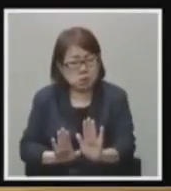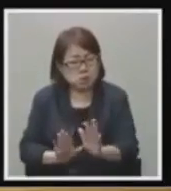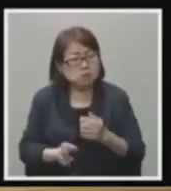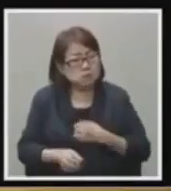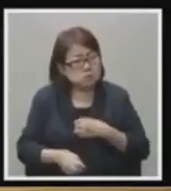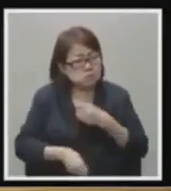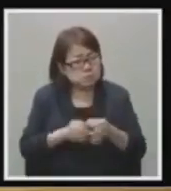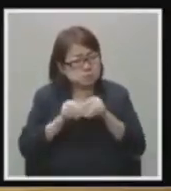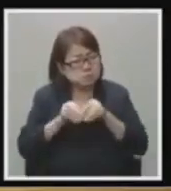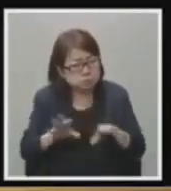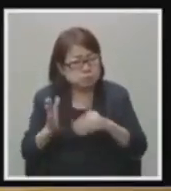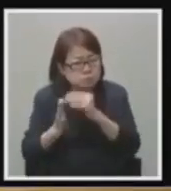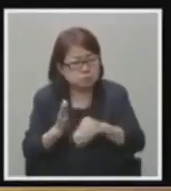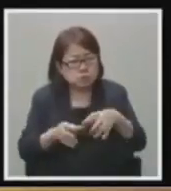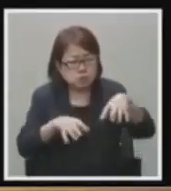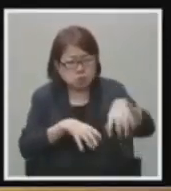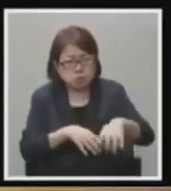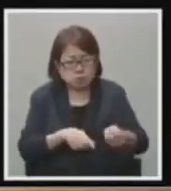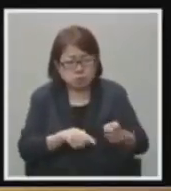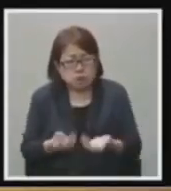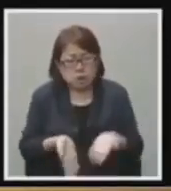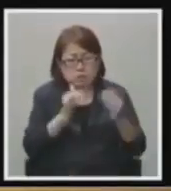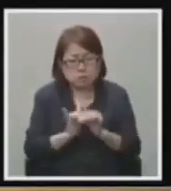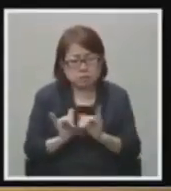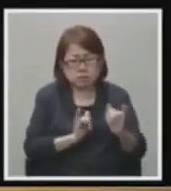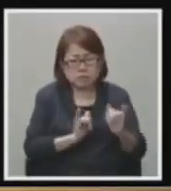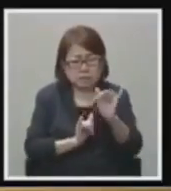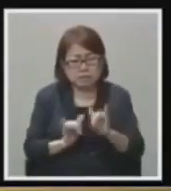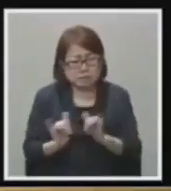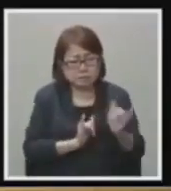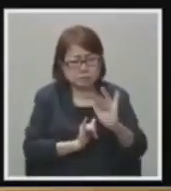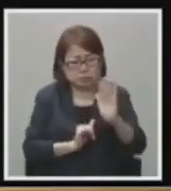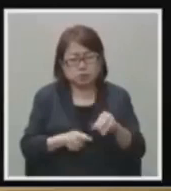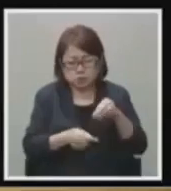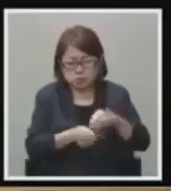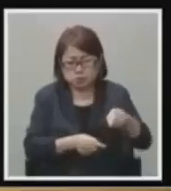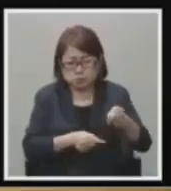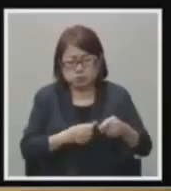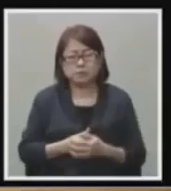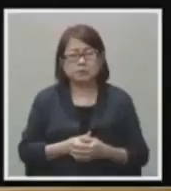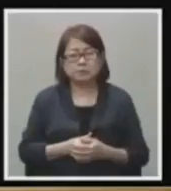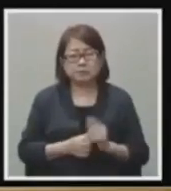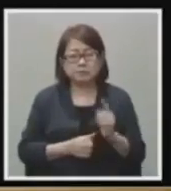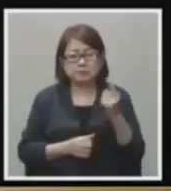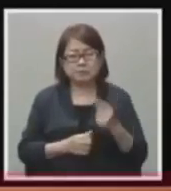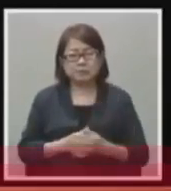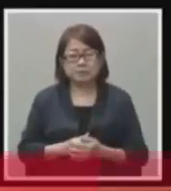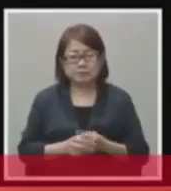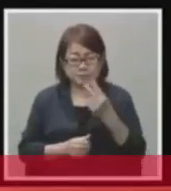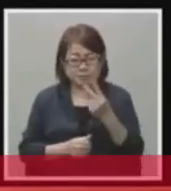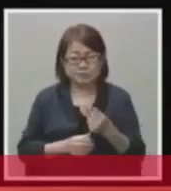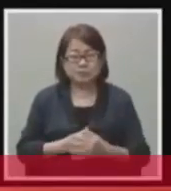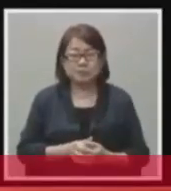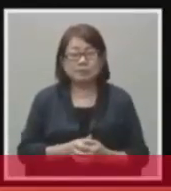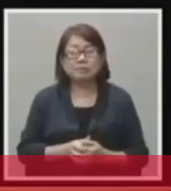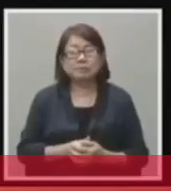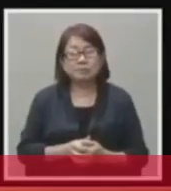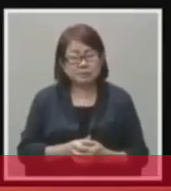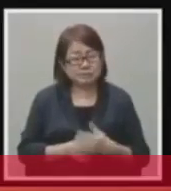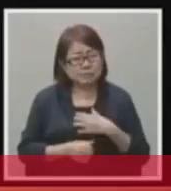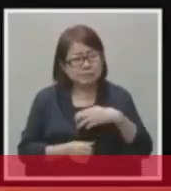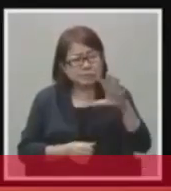ประเทศเนี่ยเอาไว้นั่นแหละเอาไว้นั่นอีกตู้นึงฮะนี่ไงฮะที่ผมได้ภาพม